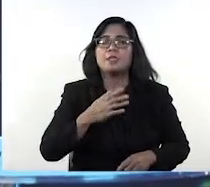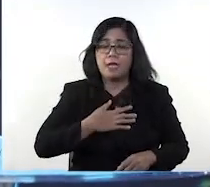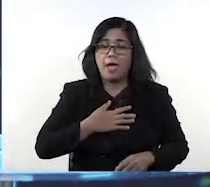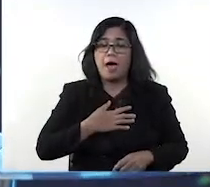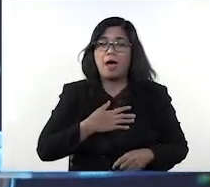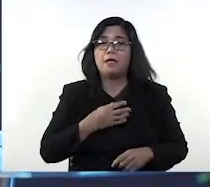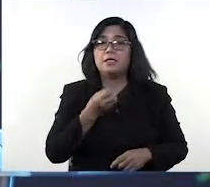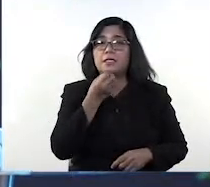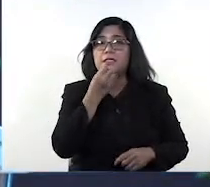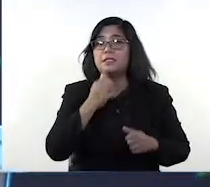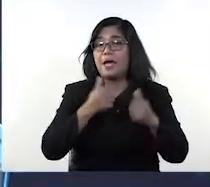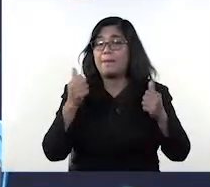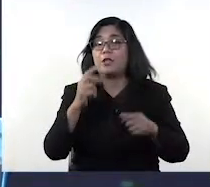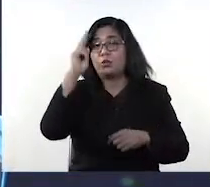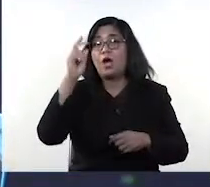ke menjadi pewarna